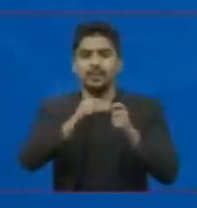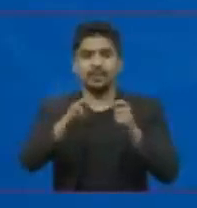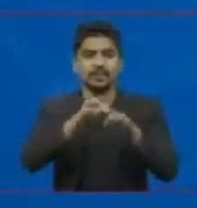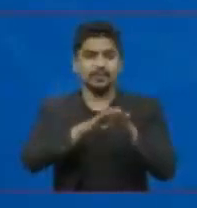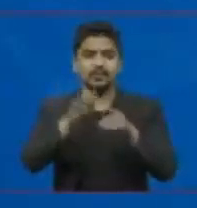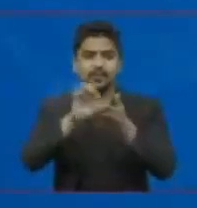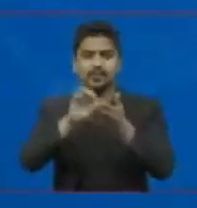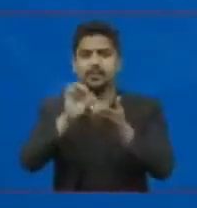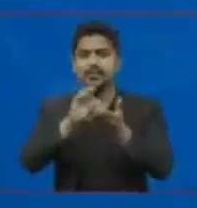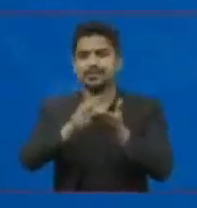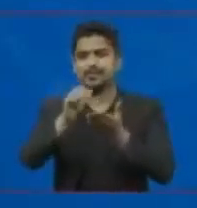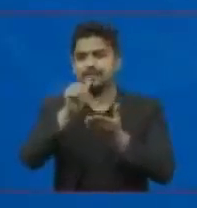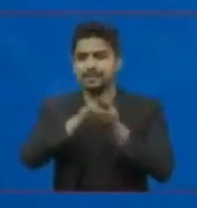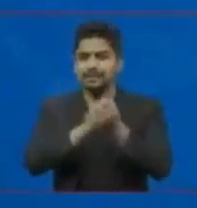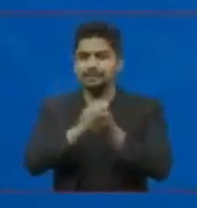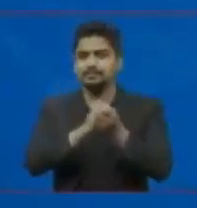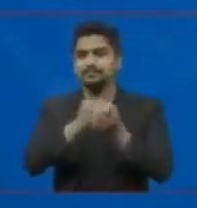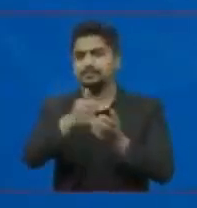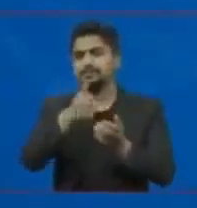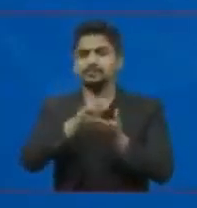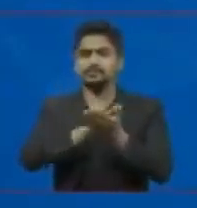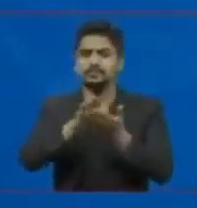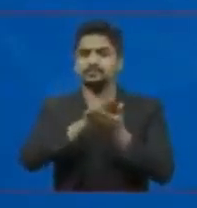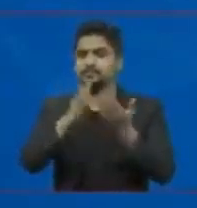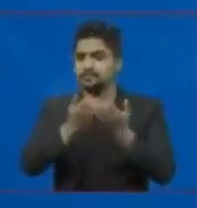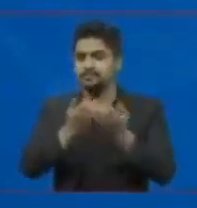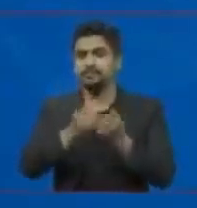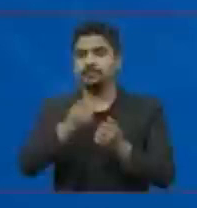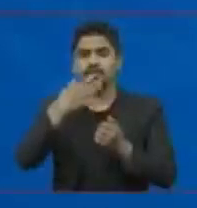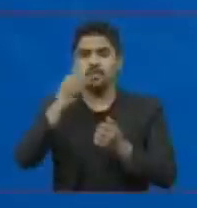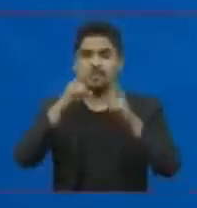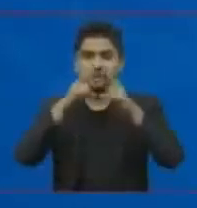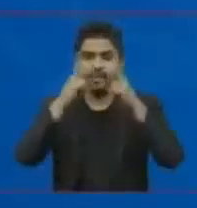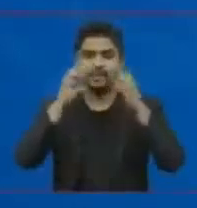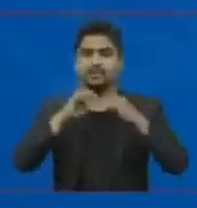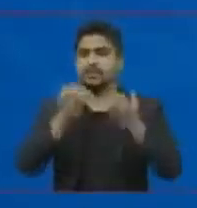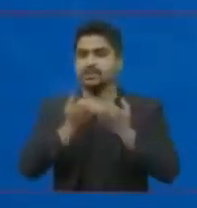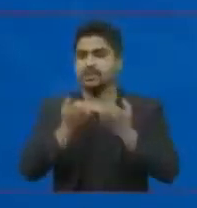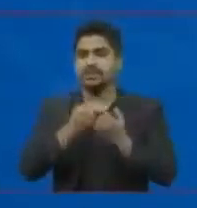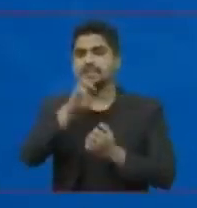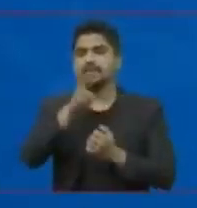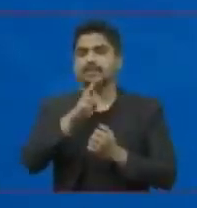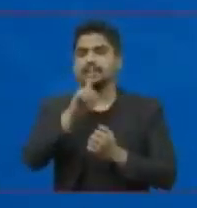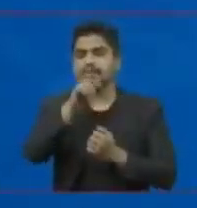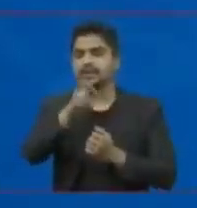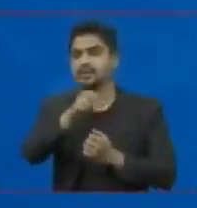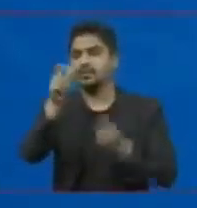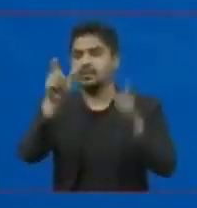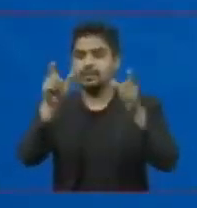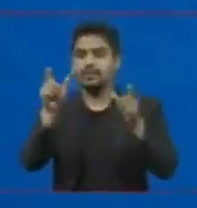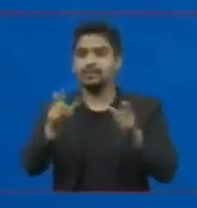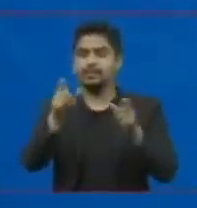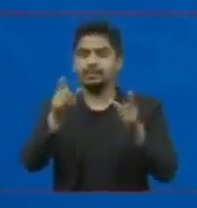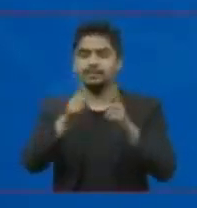धवल शमशेर राणाको अध्यक्षतामा बसेको बैठकले जिल्लाभरका सम्पूर्ण शैक्षिक संस्था बन्दका लागि जिल्ला संकट व्यवस्थापन केन्द्रको बैठकमा